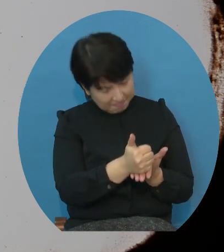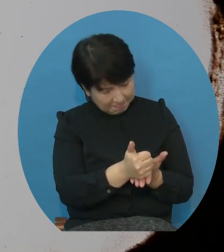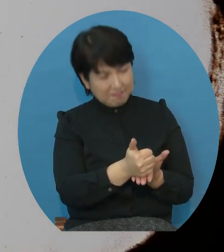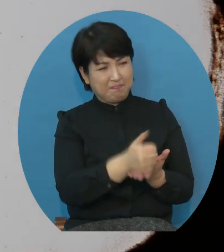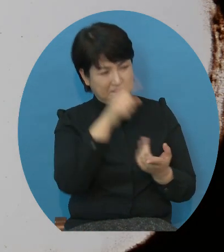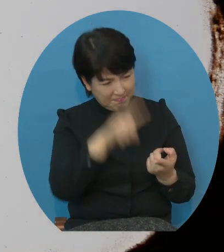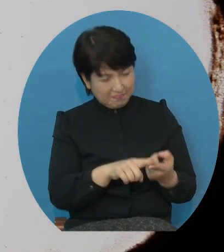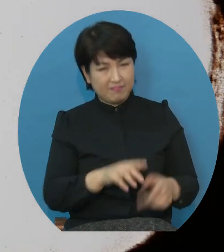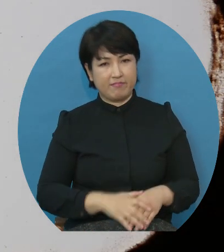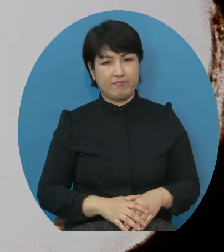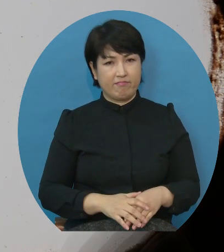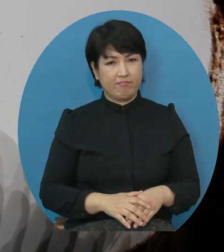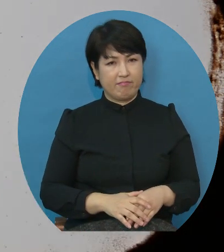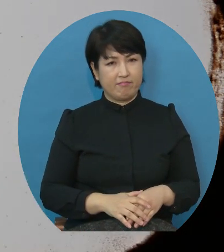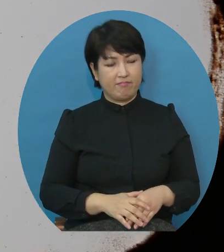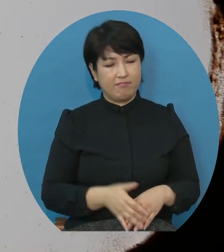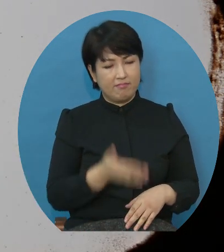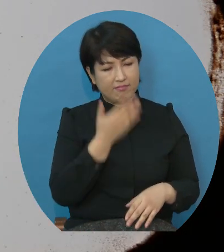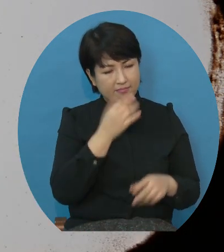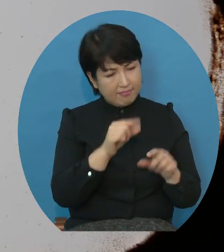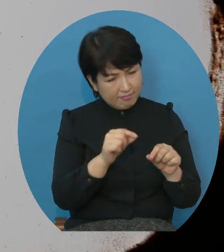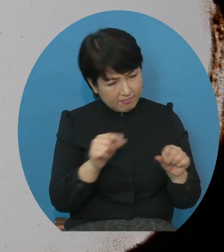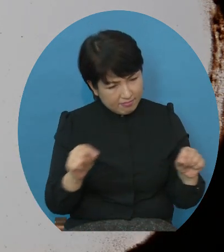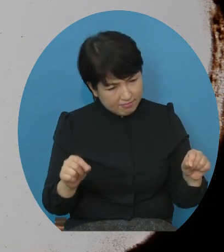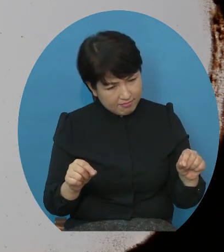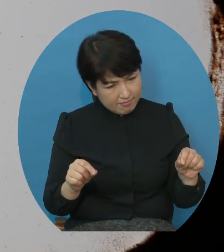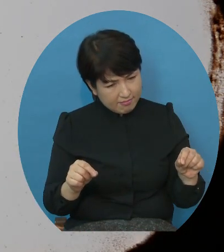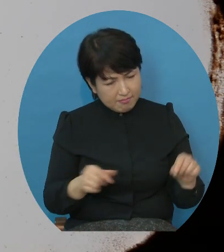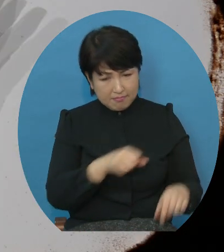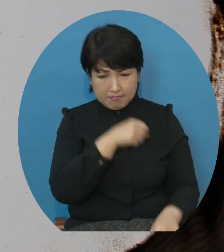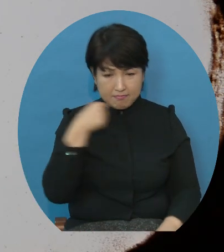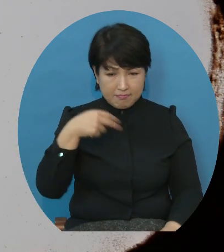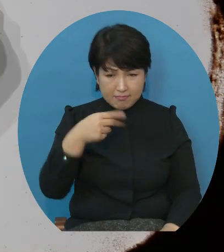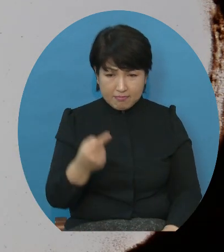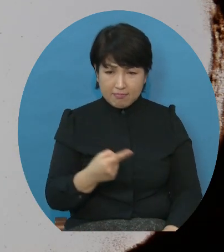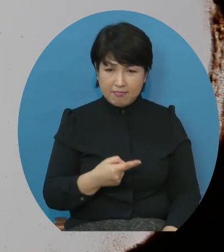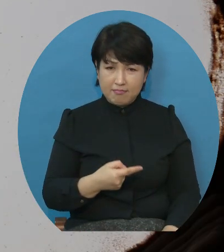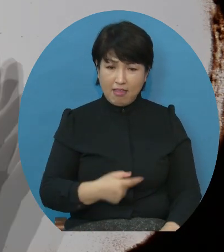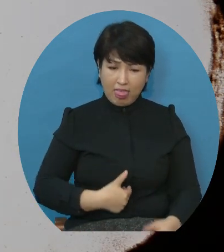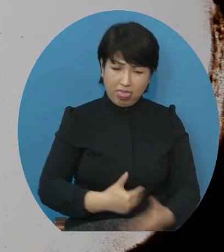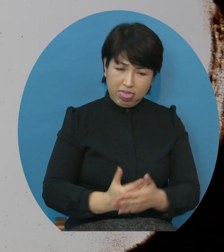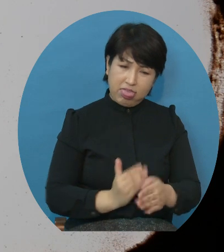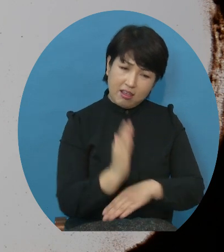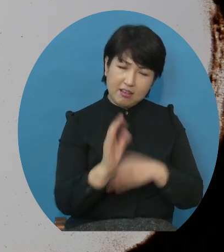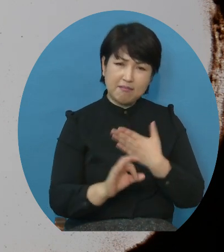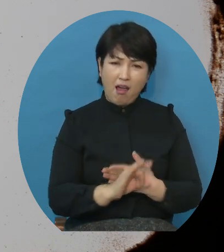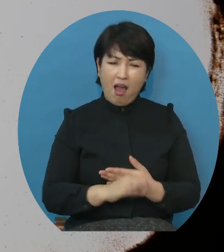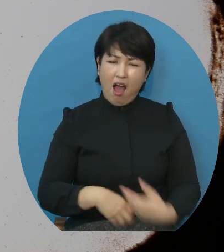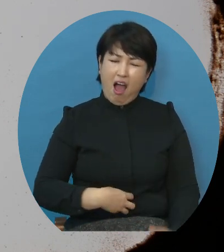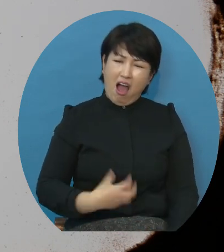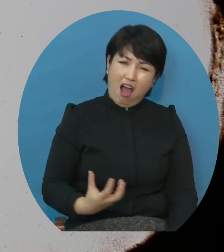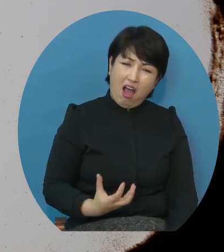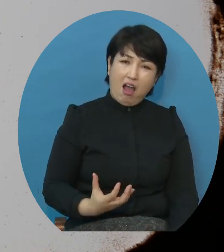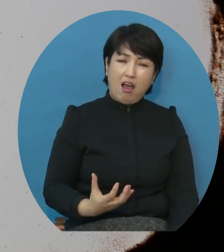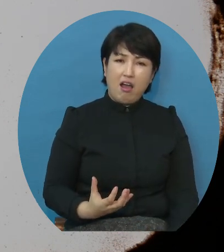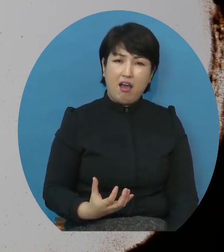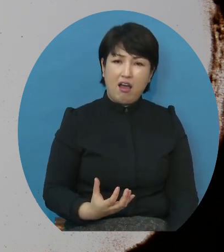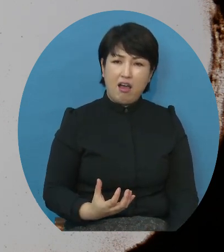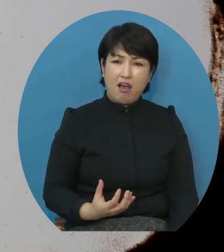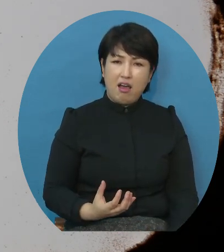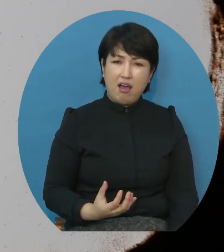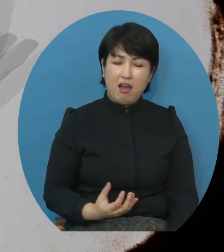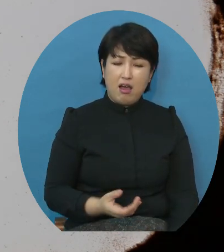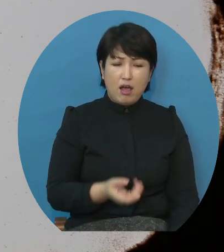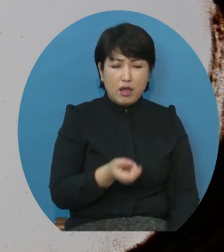인가요 아무리 음식이 맛있다 해서 많이 먹음 어떻게 된다 여러 붓지 안먹으면 배고프고